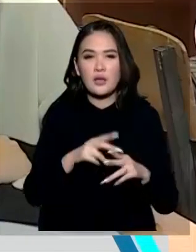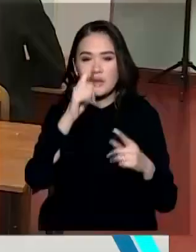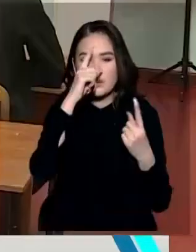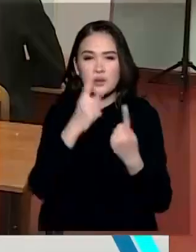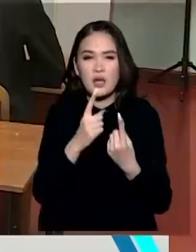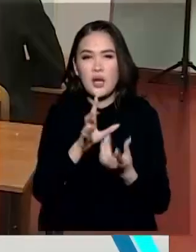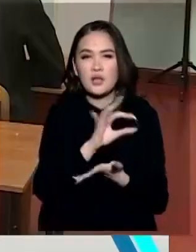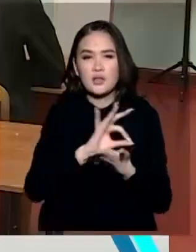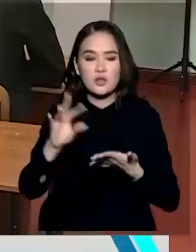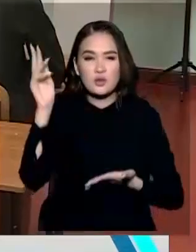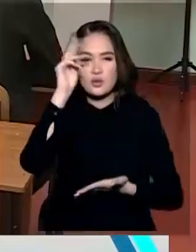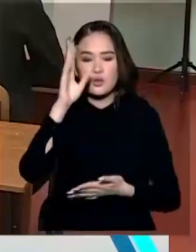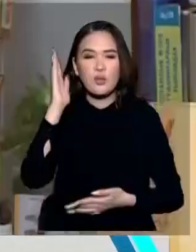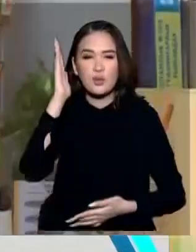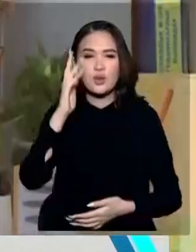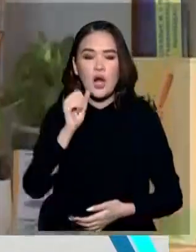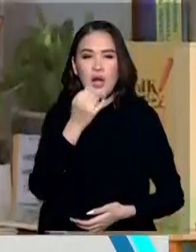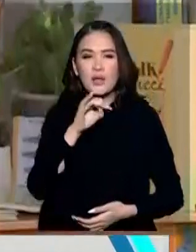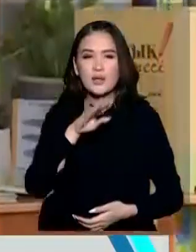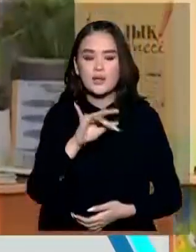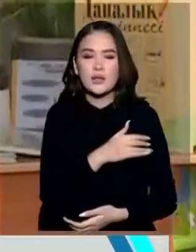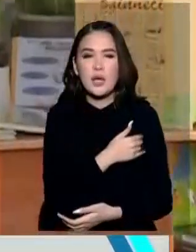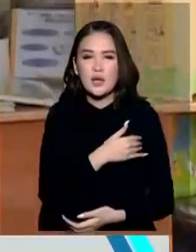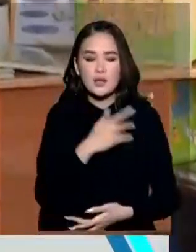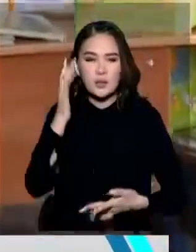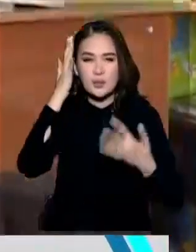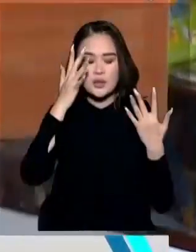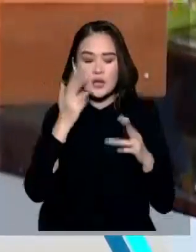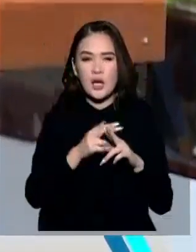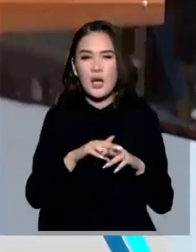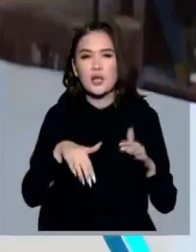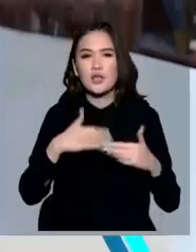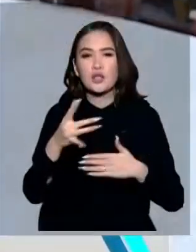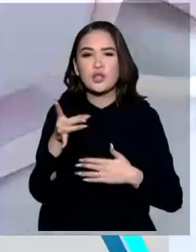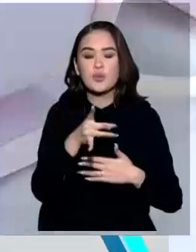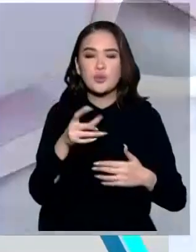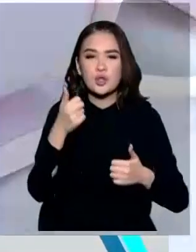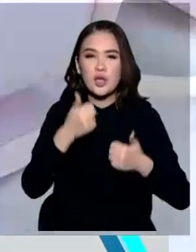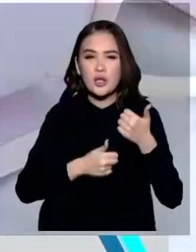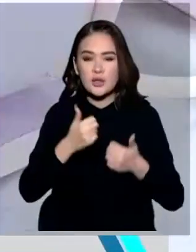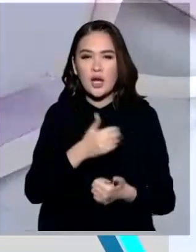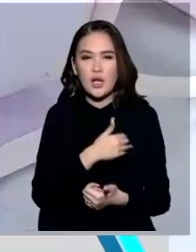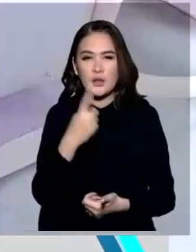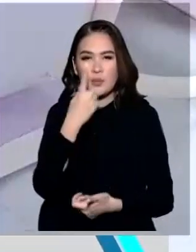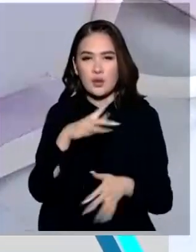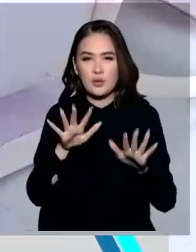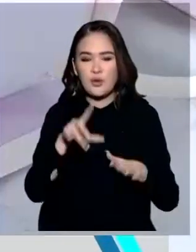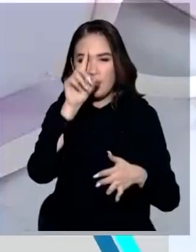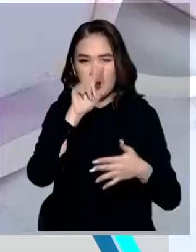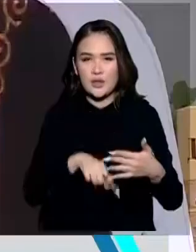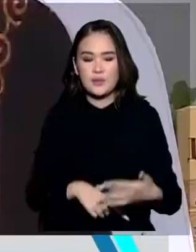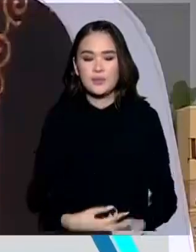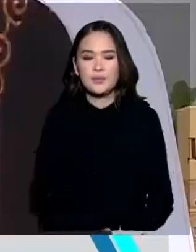озат оқушылардың бірі. Ол болашақта IT маманы болуды армандайды. Өзі алдағы республикалық жарыста жүлделі орын алатынына